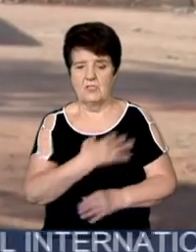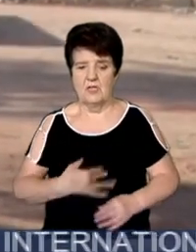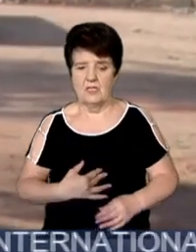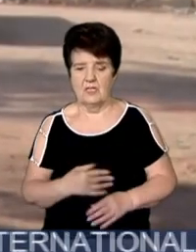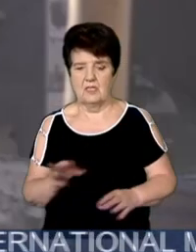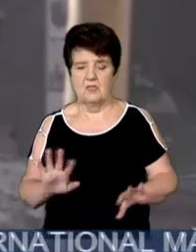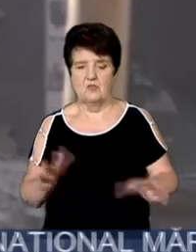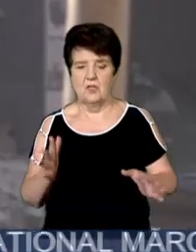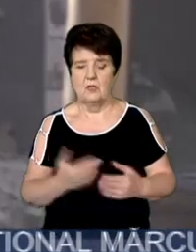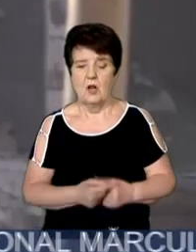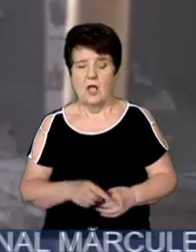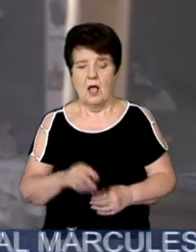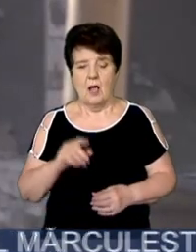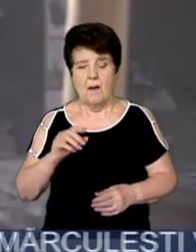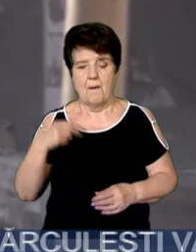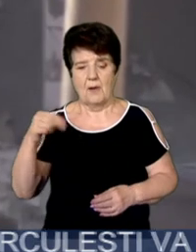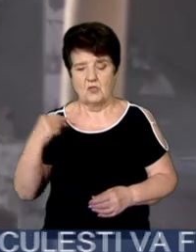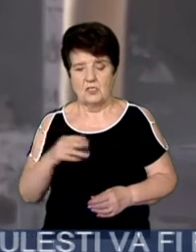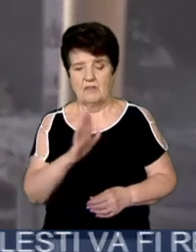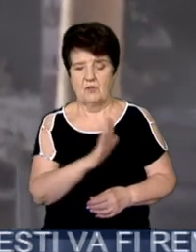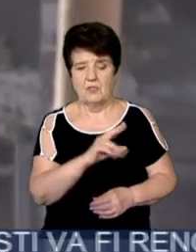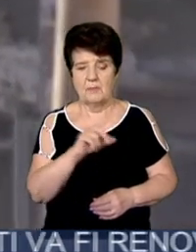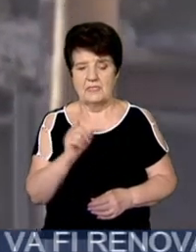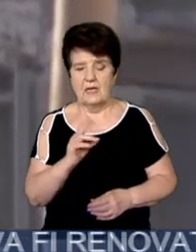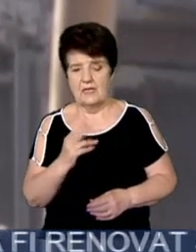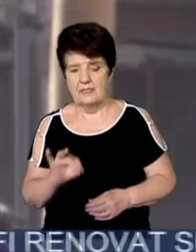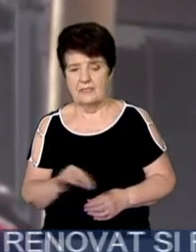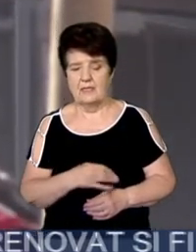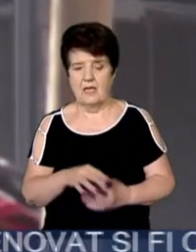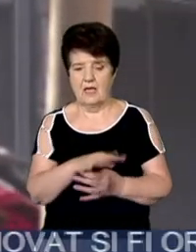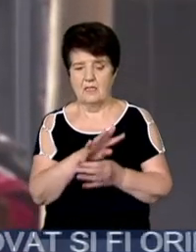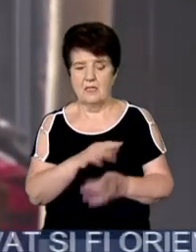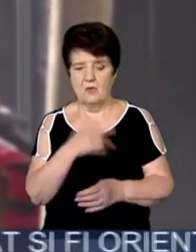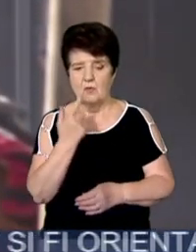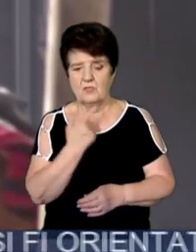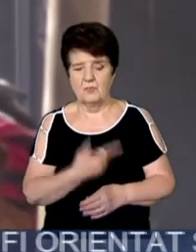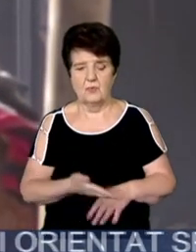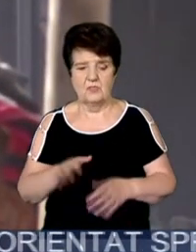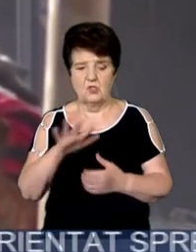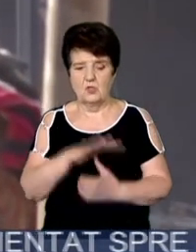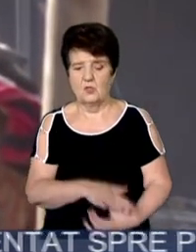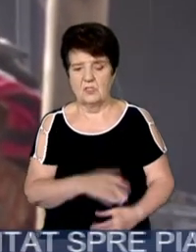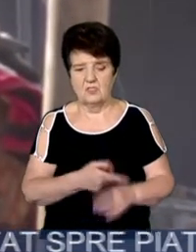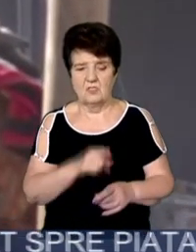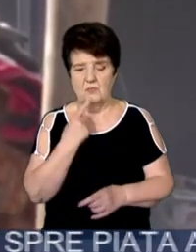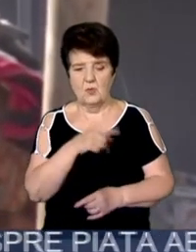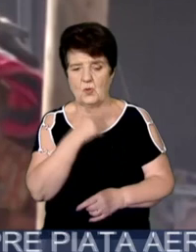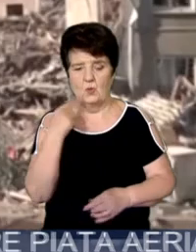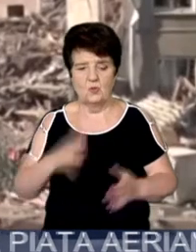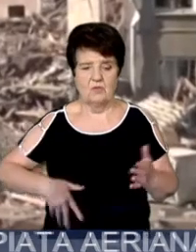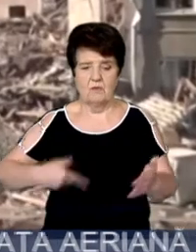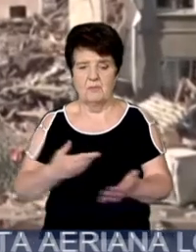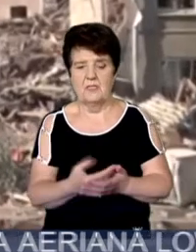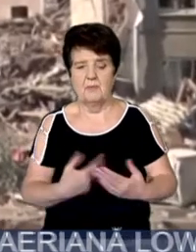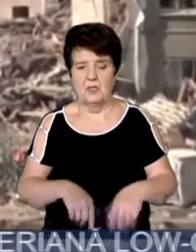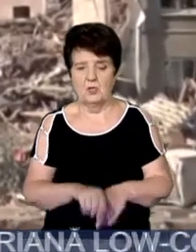urma incidentului. Președintele ucrainean Volodymyr Zelenski a catalogat atacul drept unul josnic și a declarat că rușii vor plăti pentru